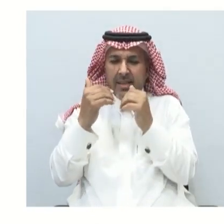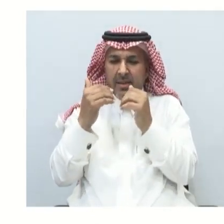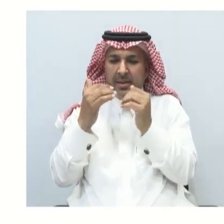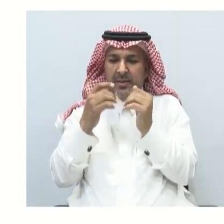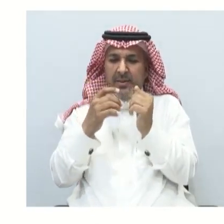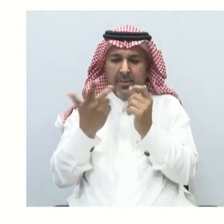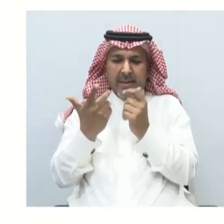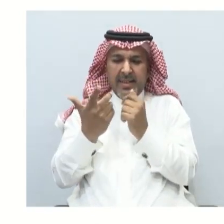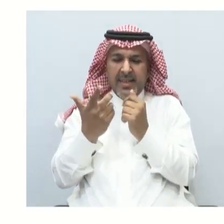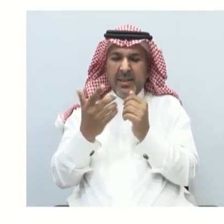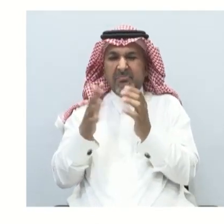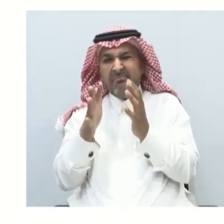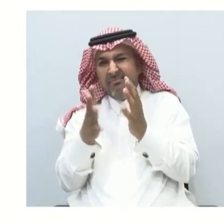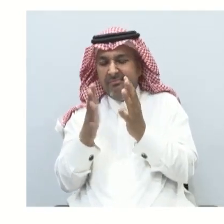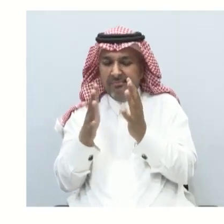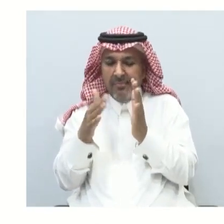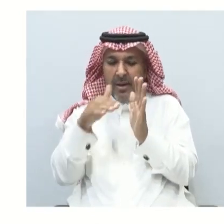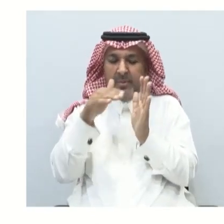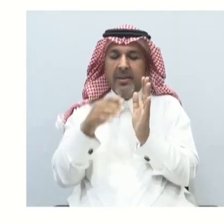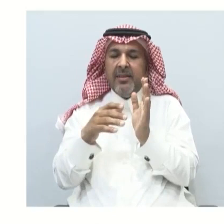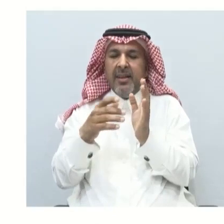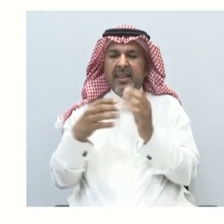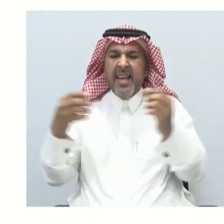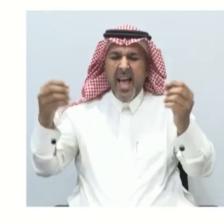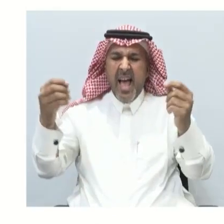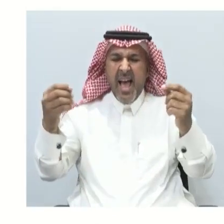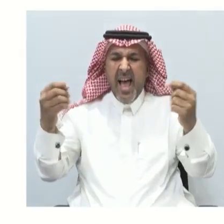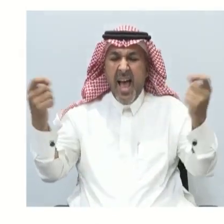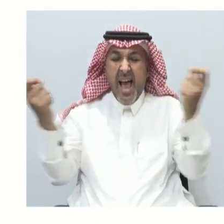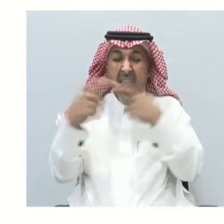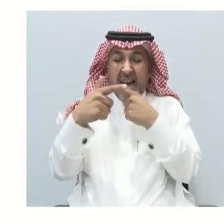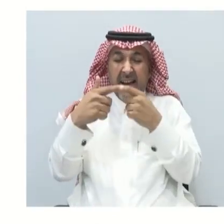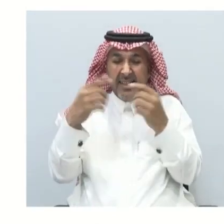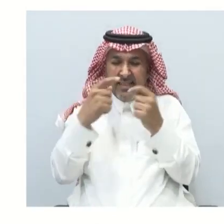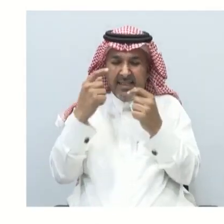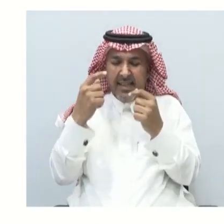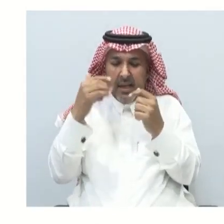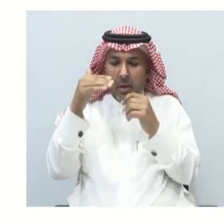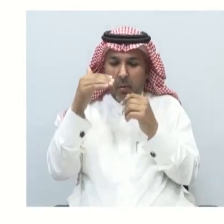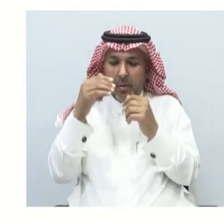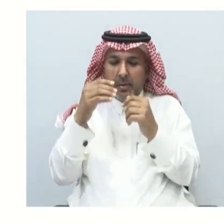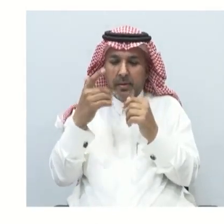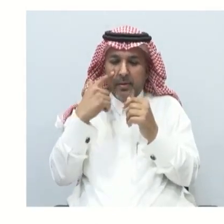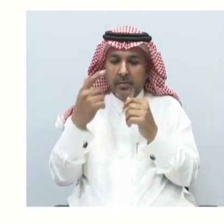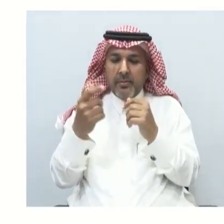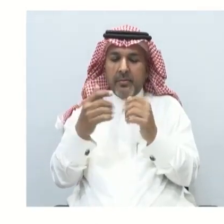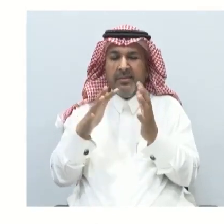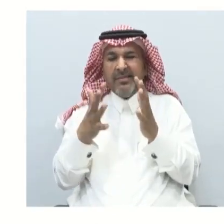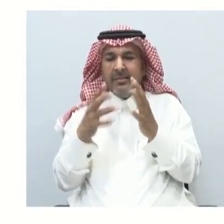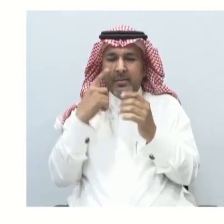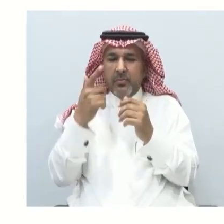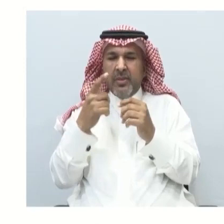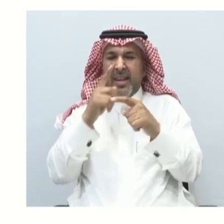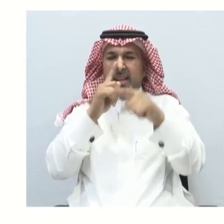التقسيم ان 0.8 او اكثر من 70% يعتبر ارتباط خطي طردي قوي ليش طردي لانه